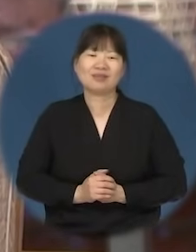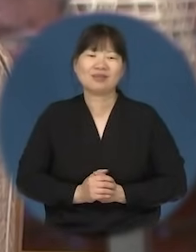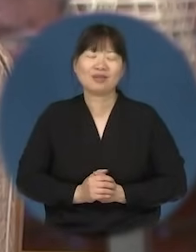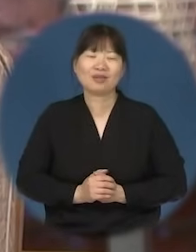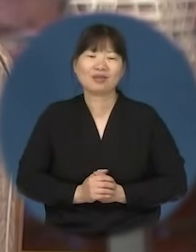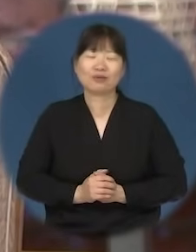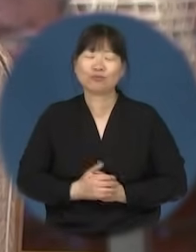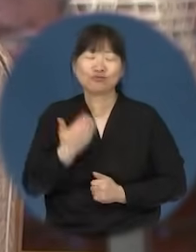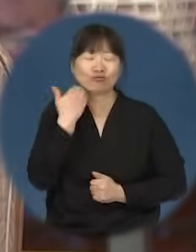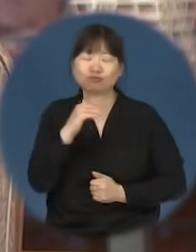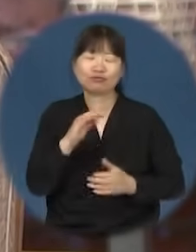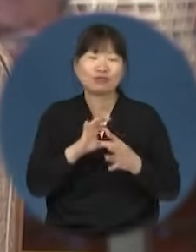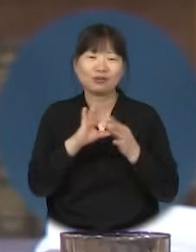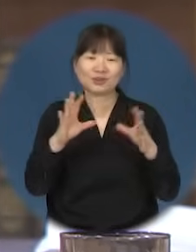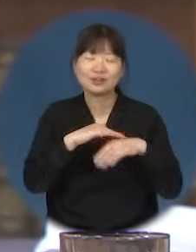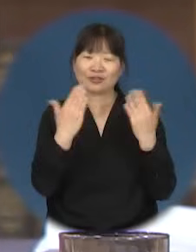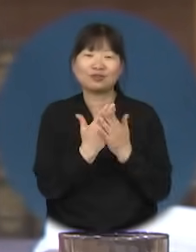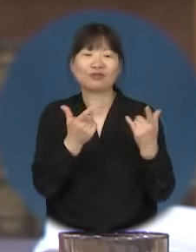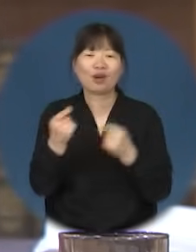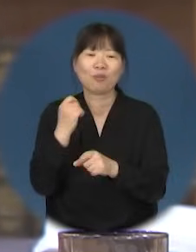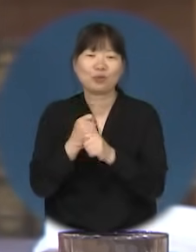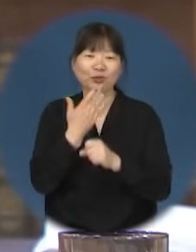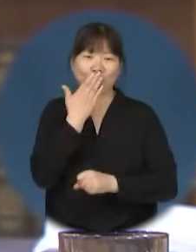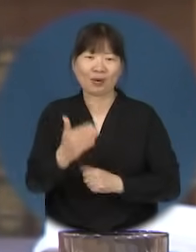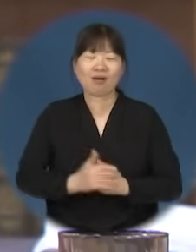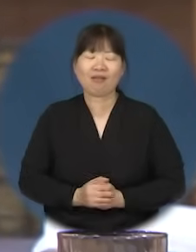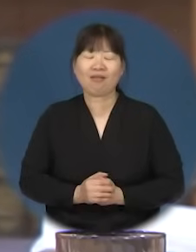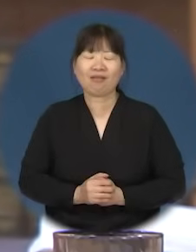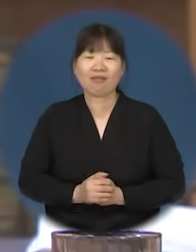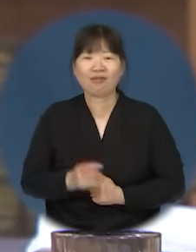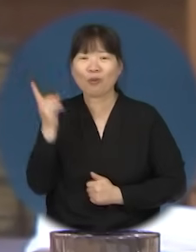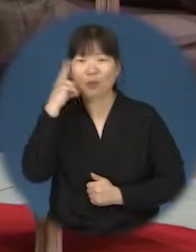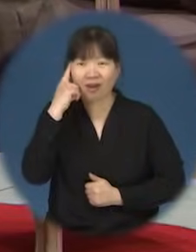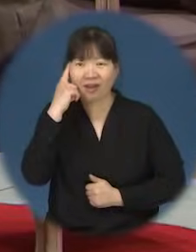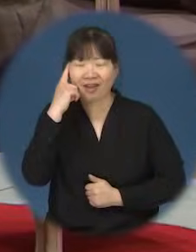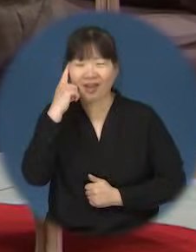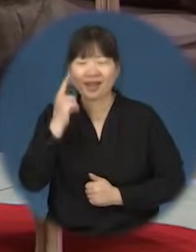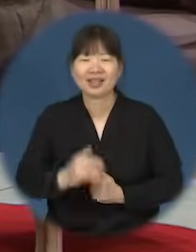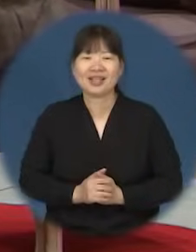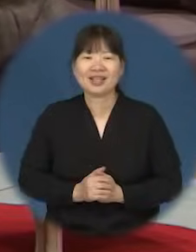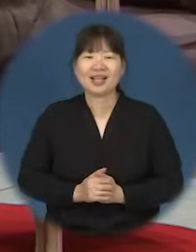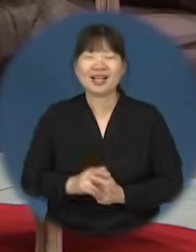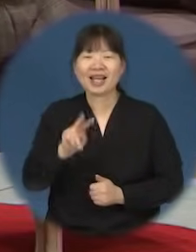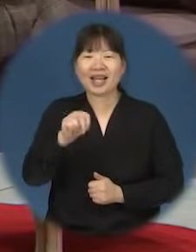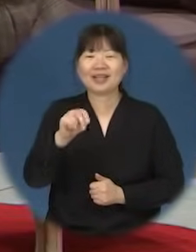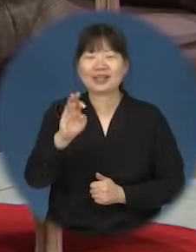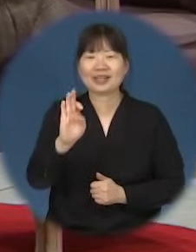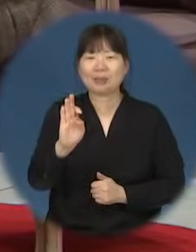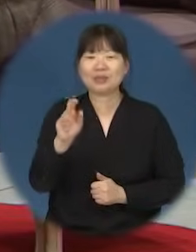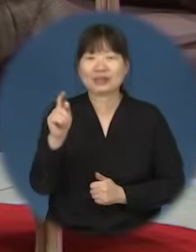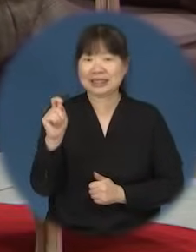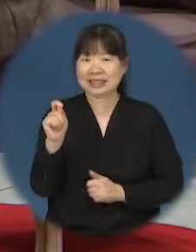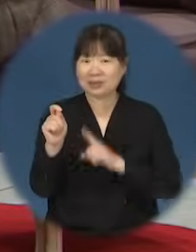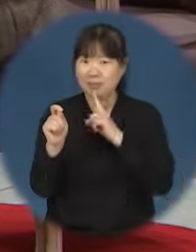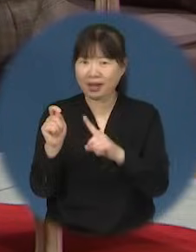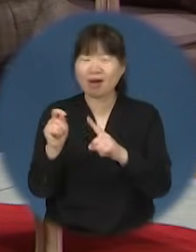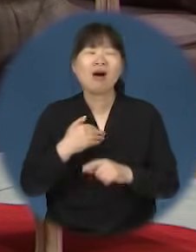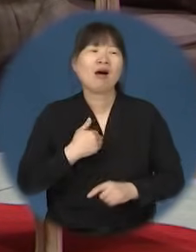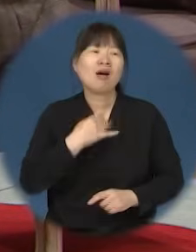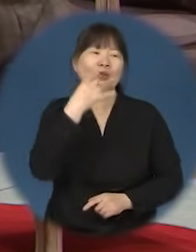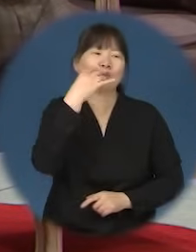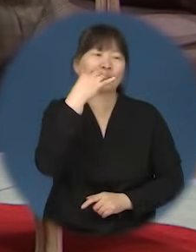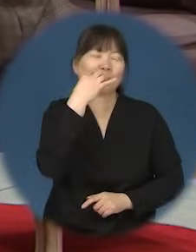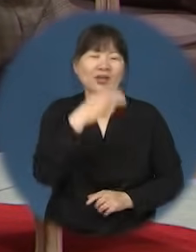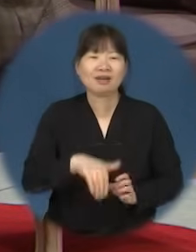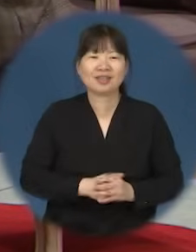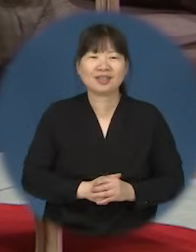너도 나도? 너도 나도. 그럼요. 그럼 왜 그러는 거예요? 그게 이제 NFT라고 하는 거거든요. 아, 이제 제가 물어보려고 했던 겁니다.